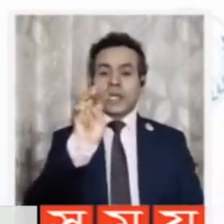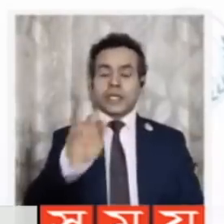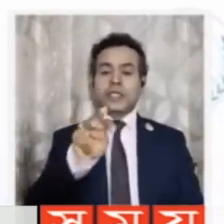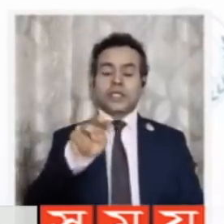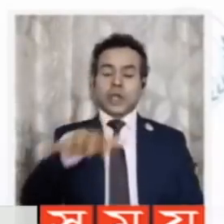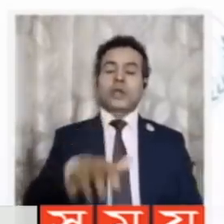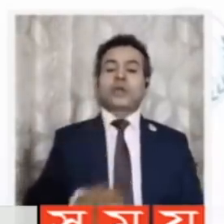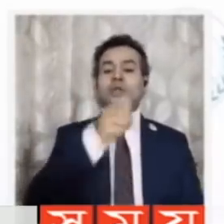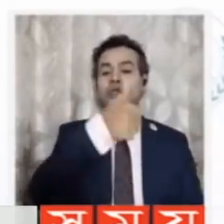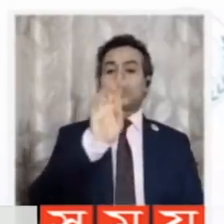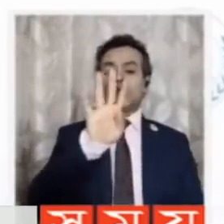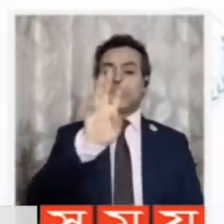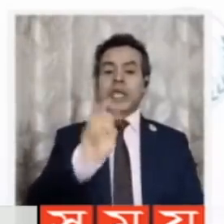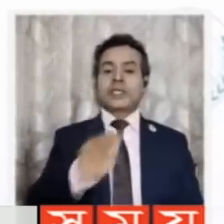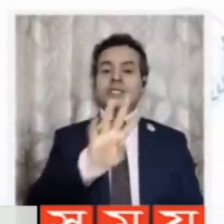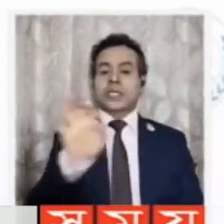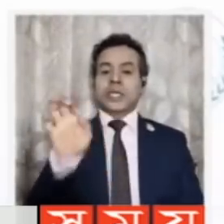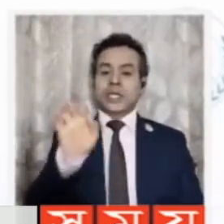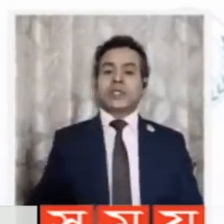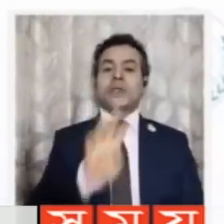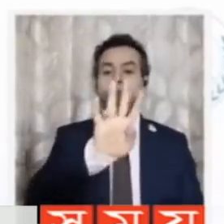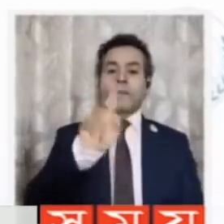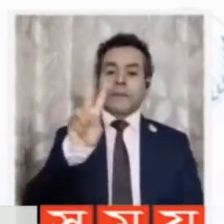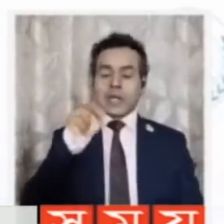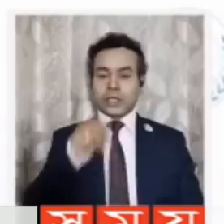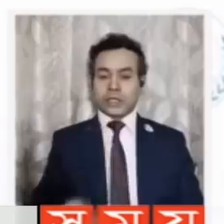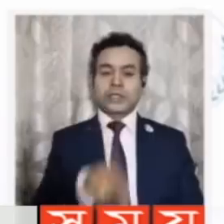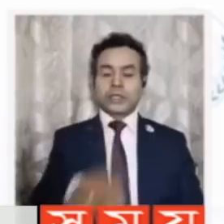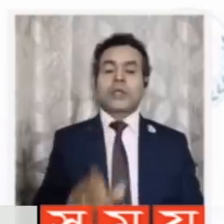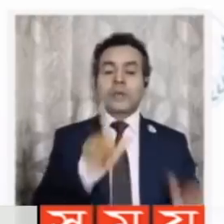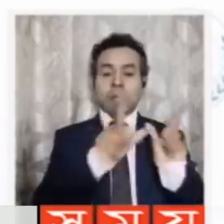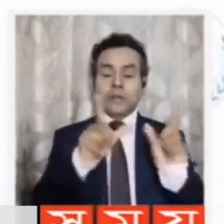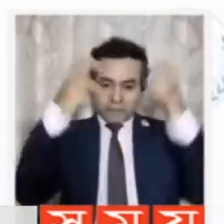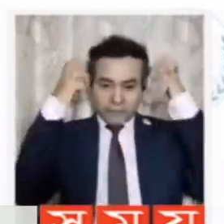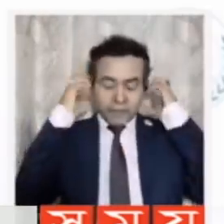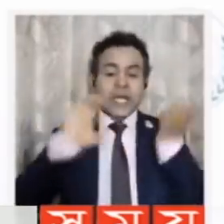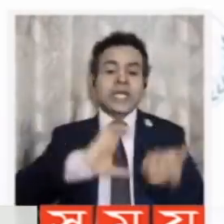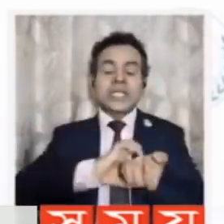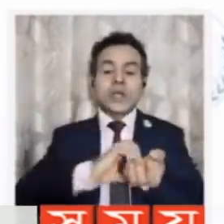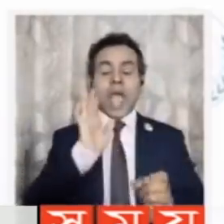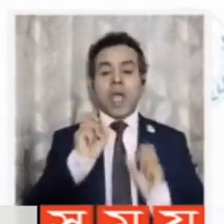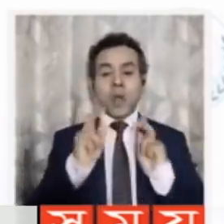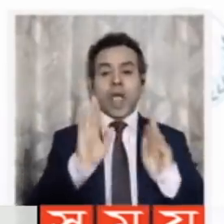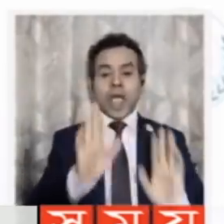1,42,64,444টি। প্ল্যাটফর্ম মুক্তপাঠে অনলাইনে সেবা দেওয়ার জন্য প্রশিক্ষণপ্রাপ্ত চিকিৎসক অনলাইন